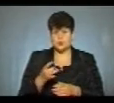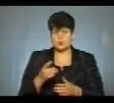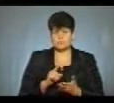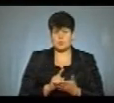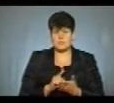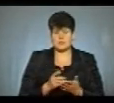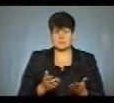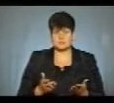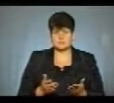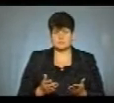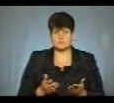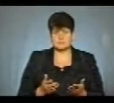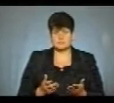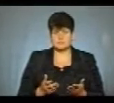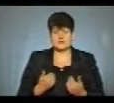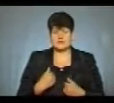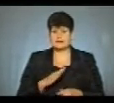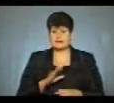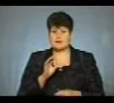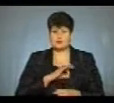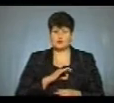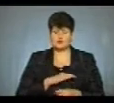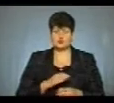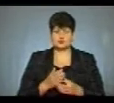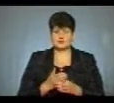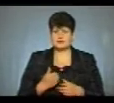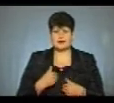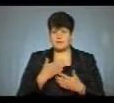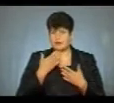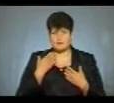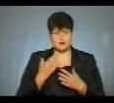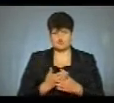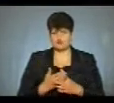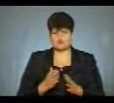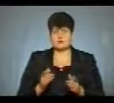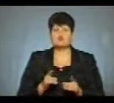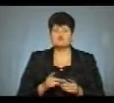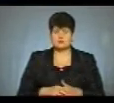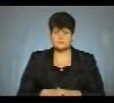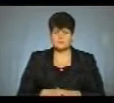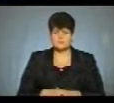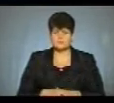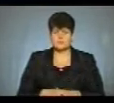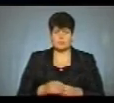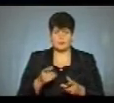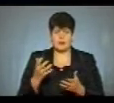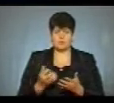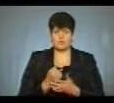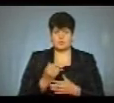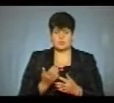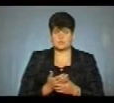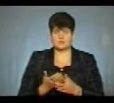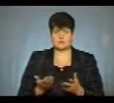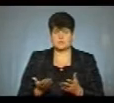пенсії. Я не пользуюсь субсидіями. Я не маю субсидії. А чому? Ну, та бо не виходить на